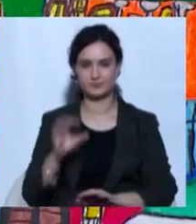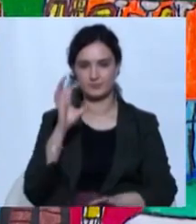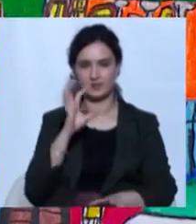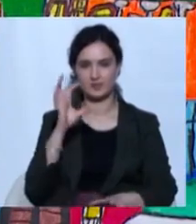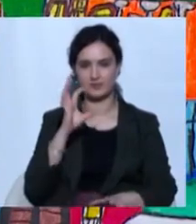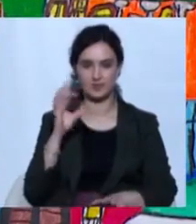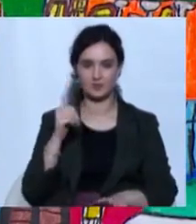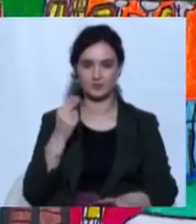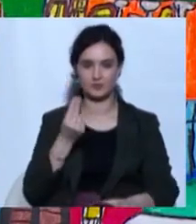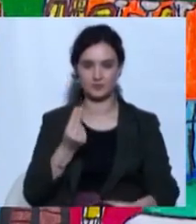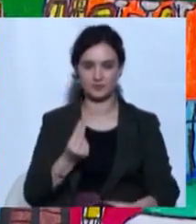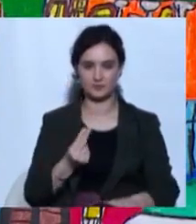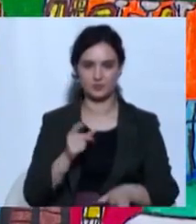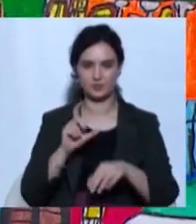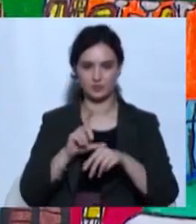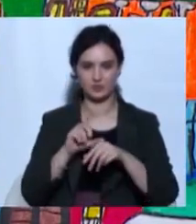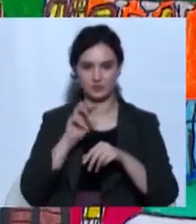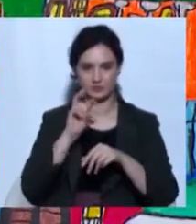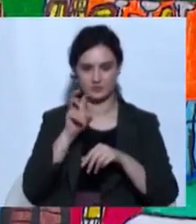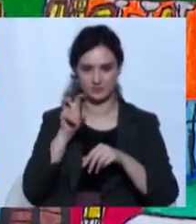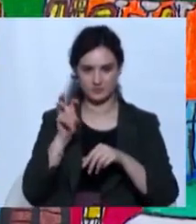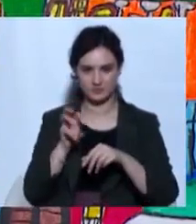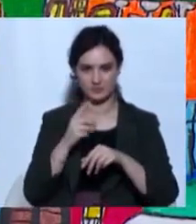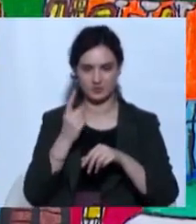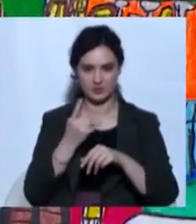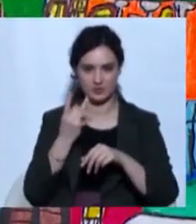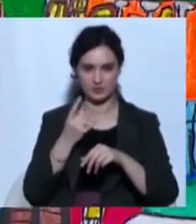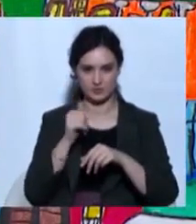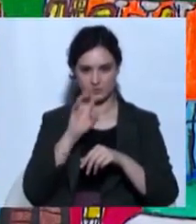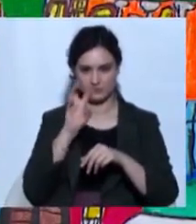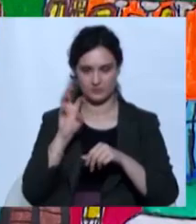ვითამაშეთ ჭირქით ერთჯერადი და როგორ